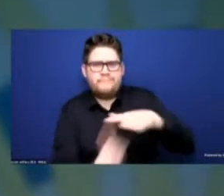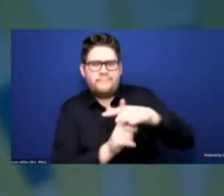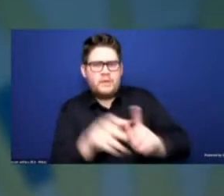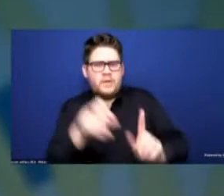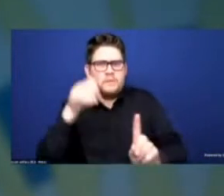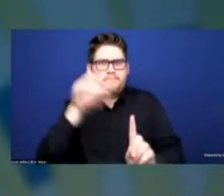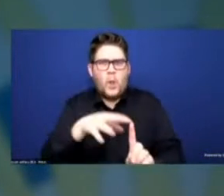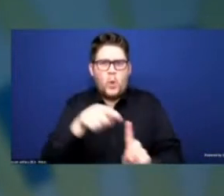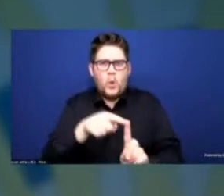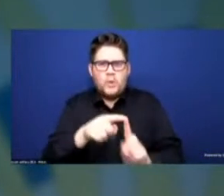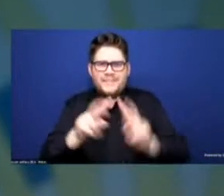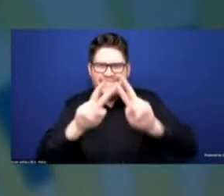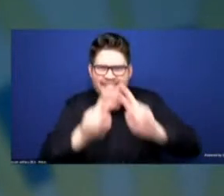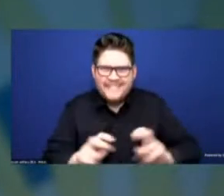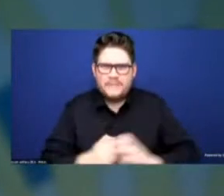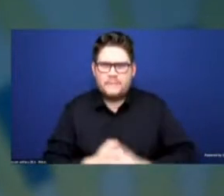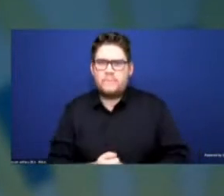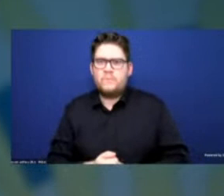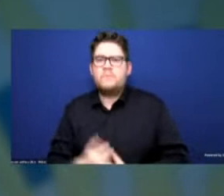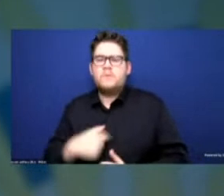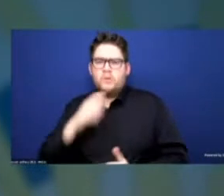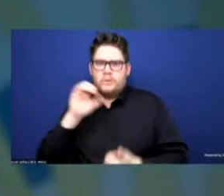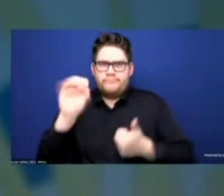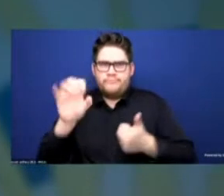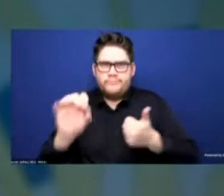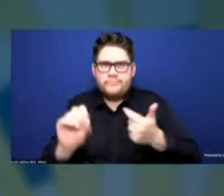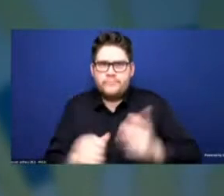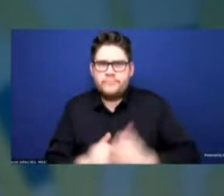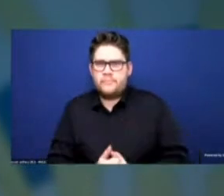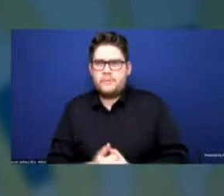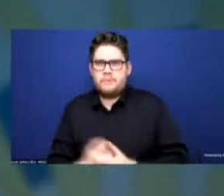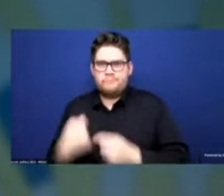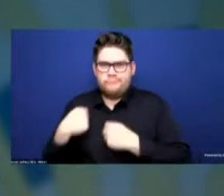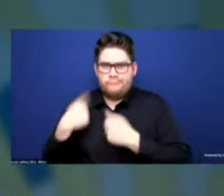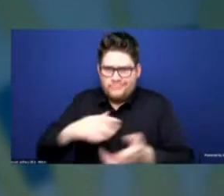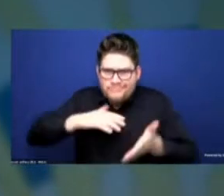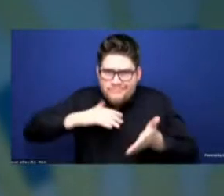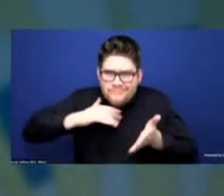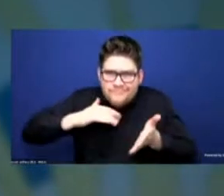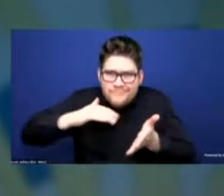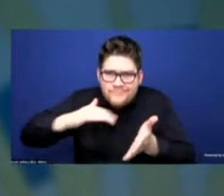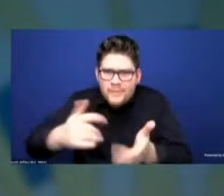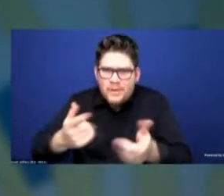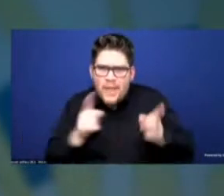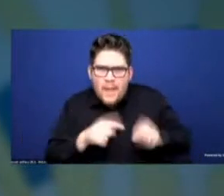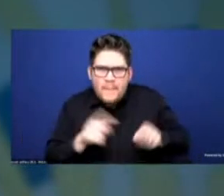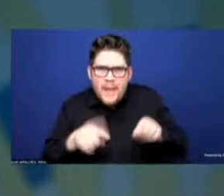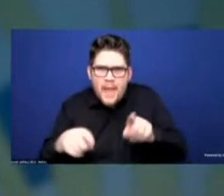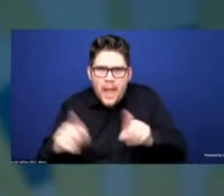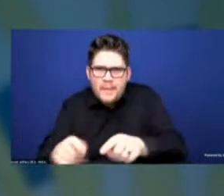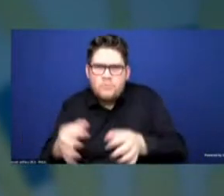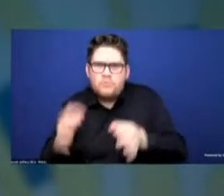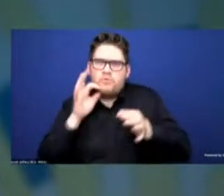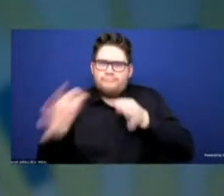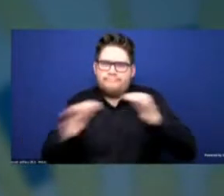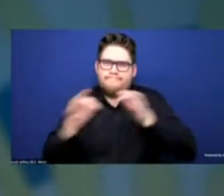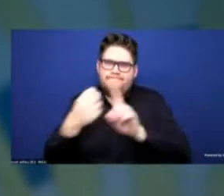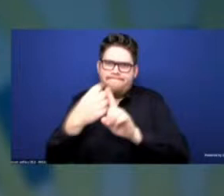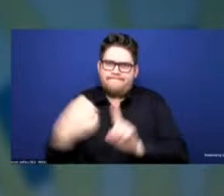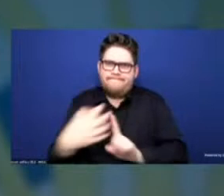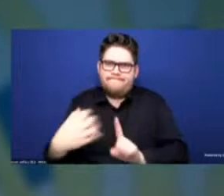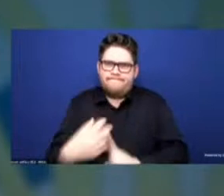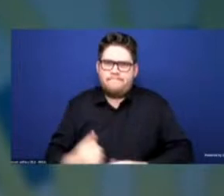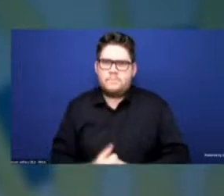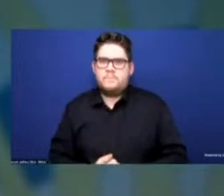是从9月10号到12月18号，然后呢，飞沙呢是从1月1号到3月7号。